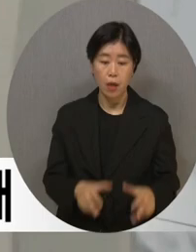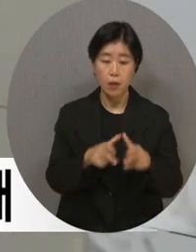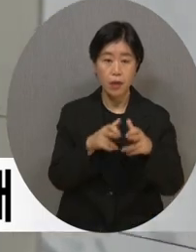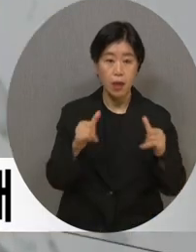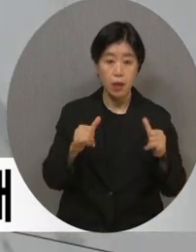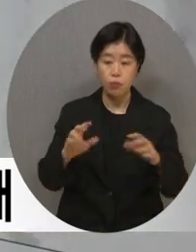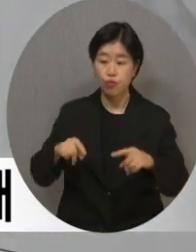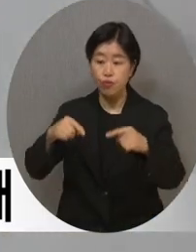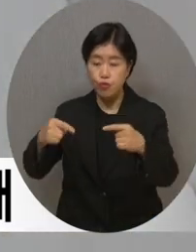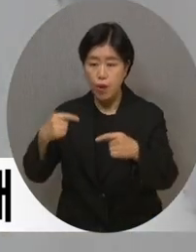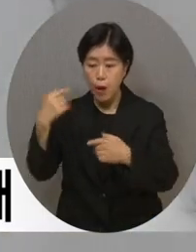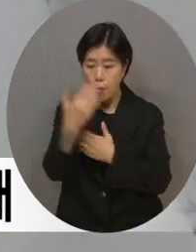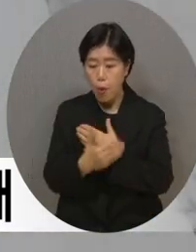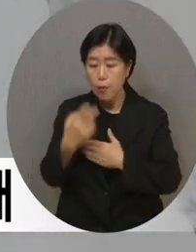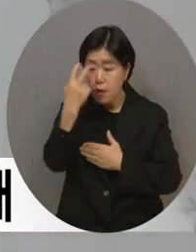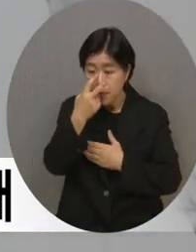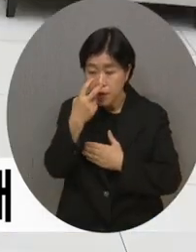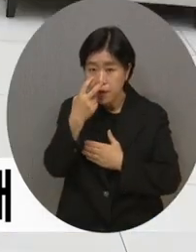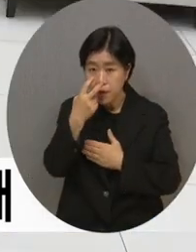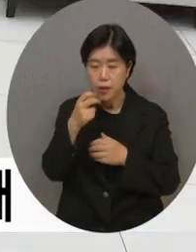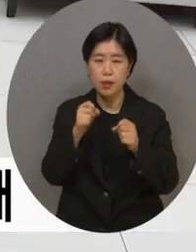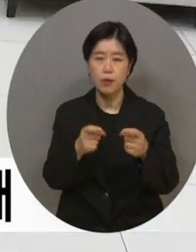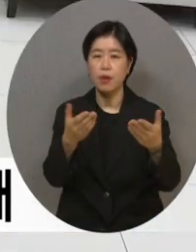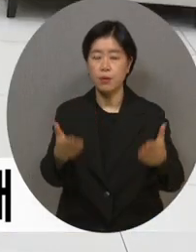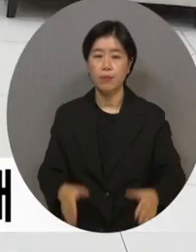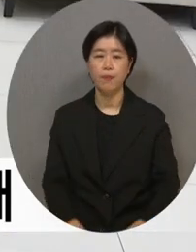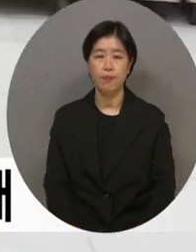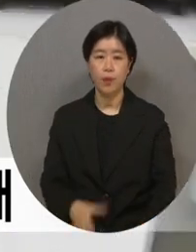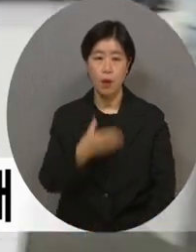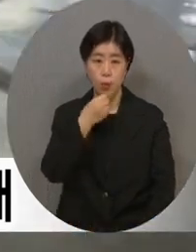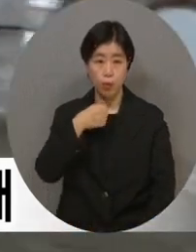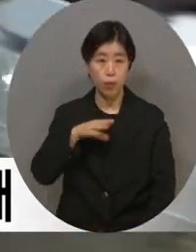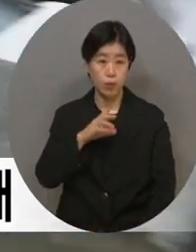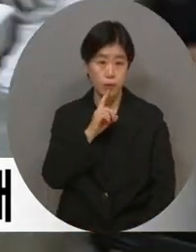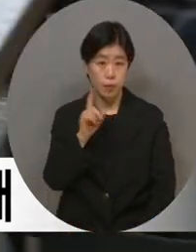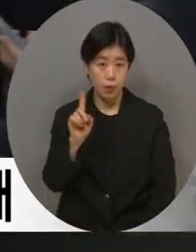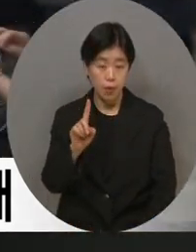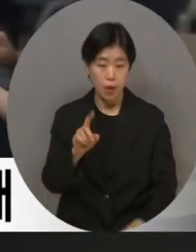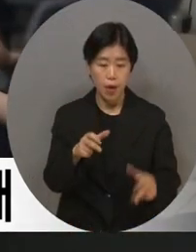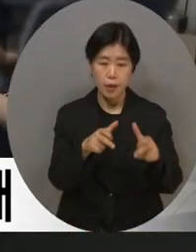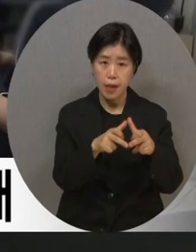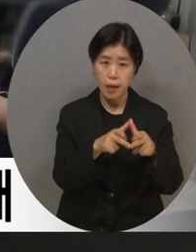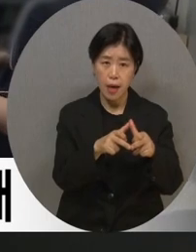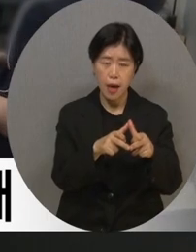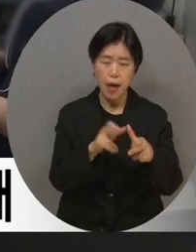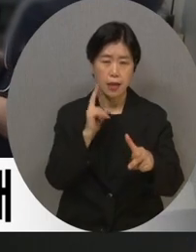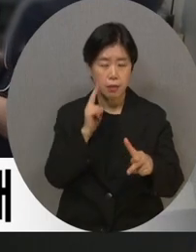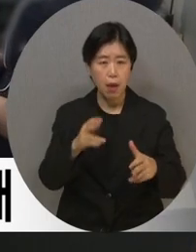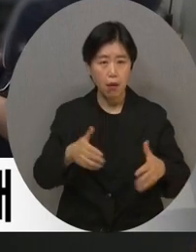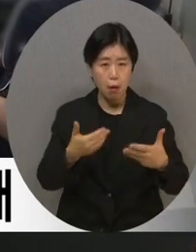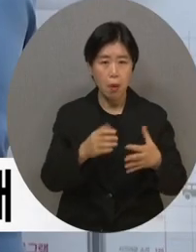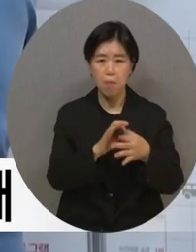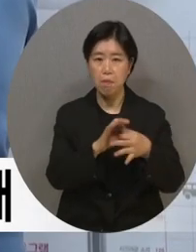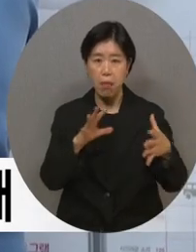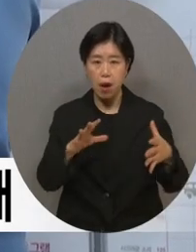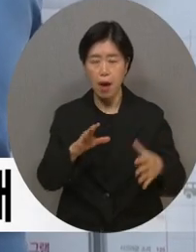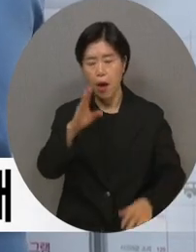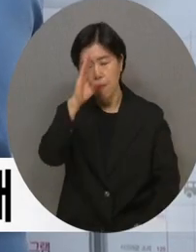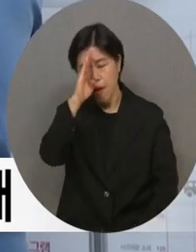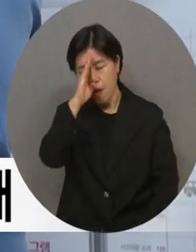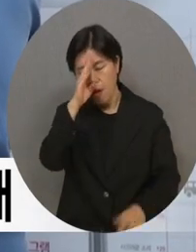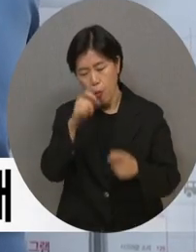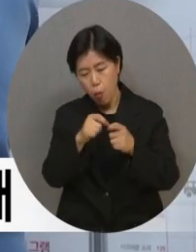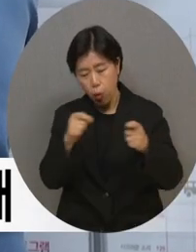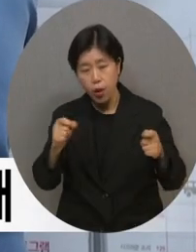수 있는 기회도 확대하기로 했습니다. 보건복지부는 장애인이 장애 정도와 관계없이 만성질환이나